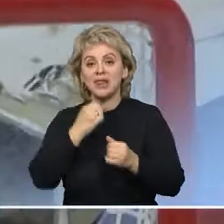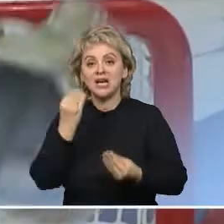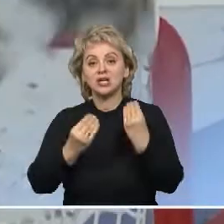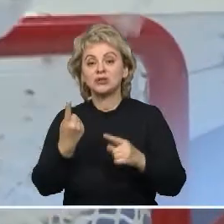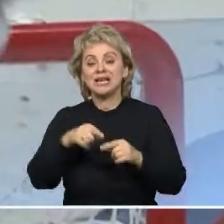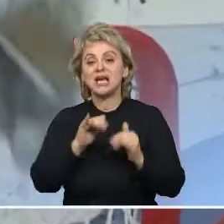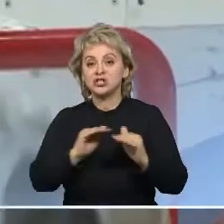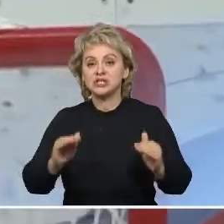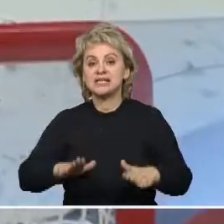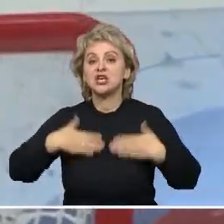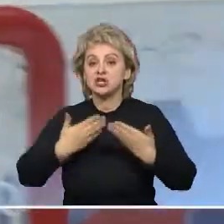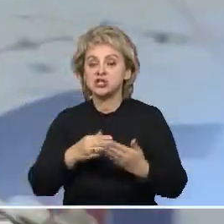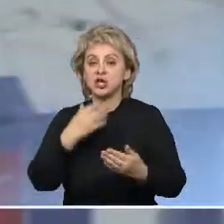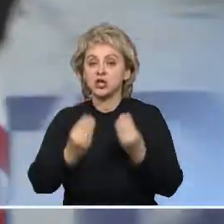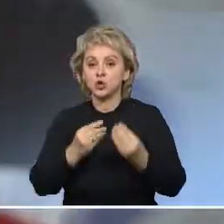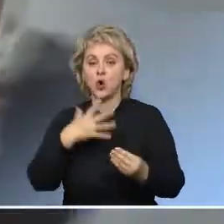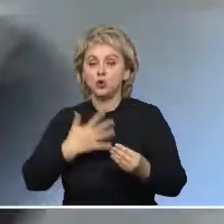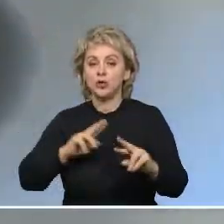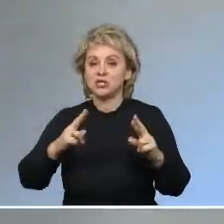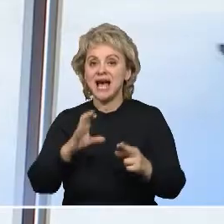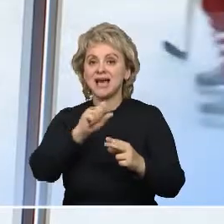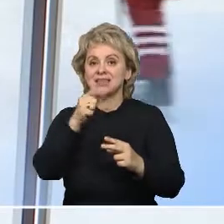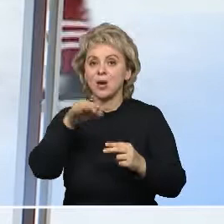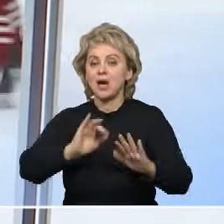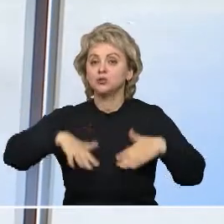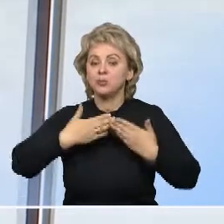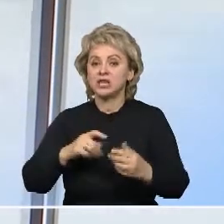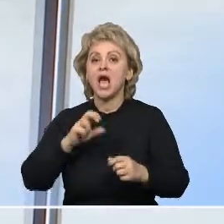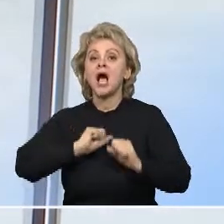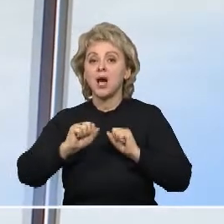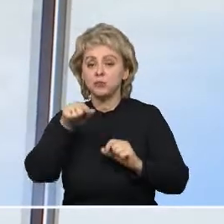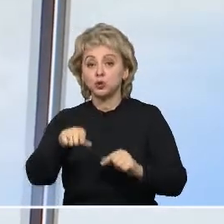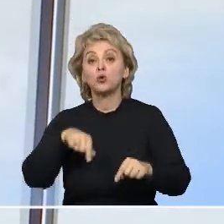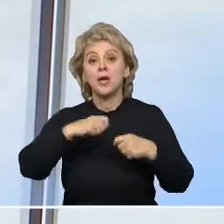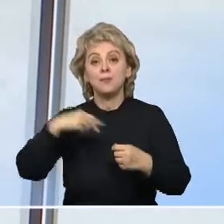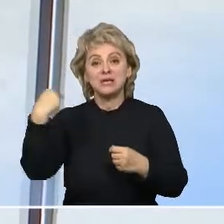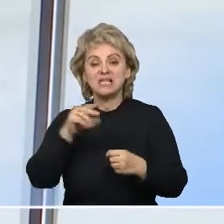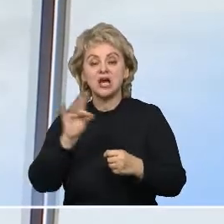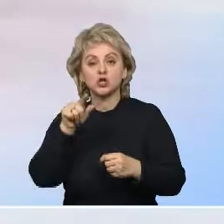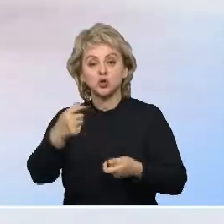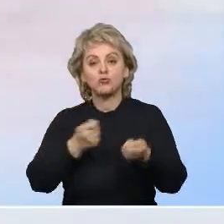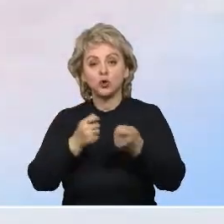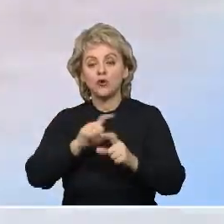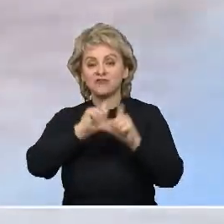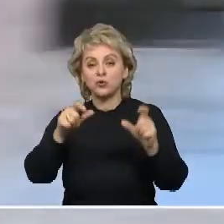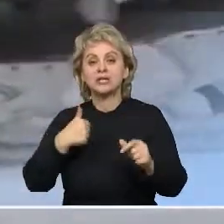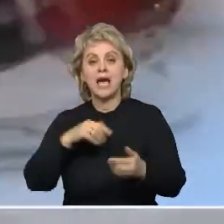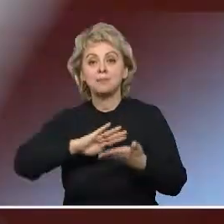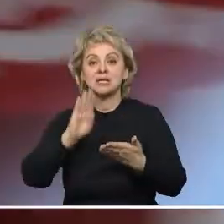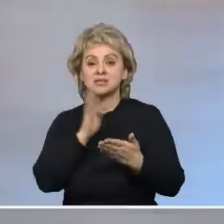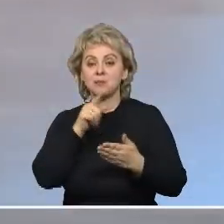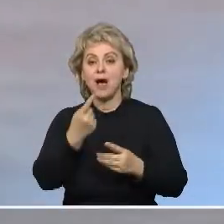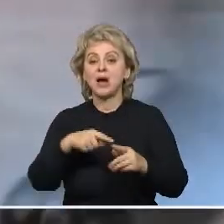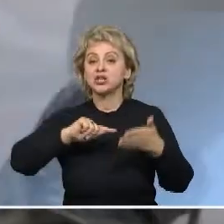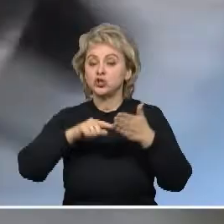для детей инициировал игрок любительского клуба «Атаман». Предложил капитану, тот президенту Ростова и руководителю фонда «Я без мамы».